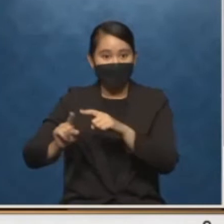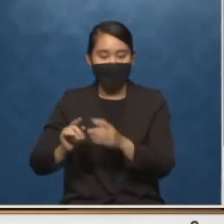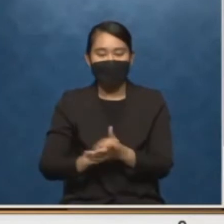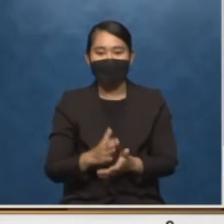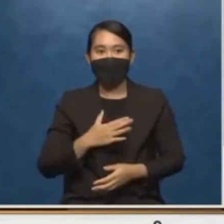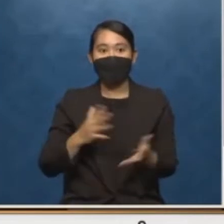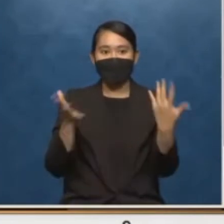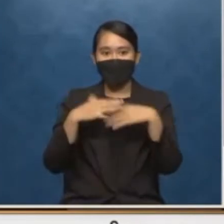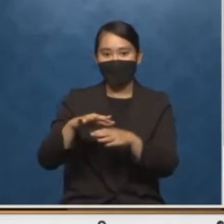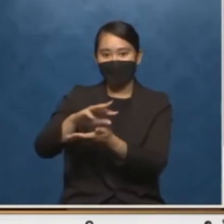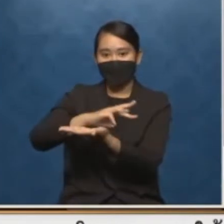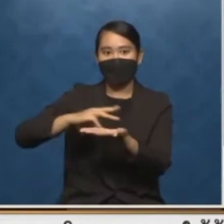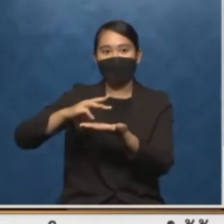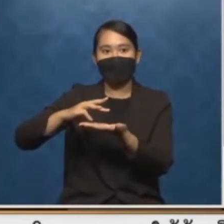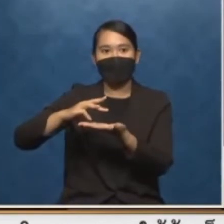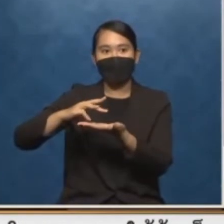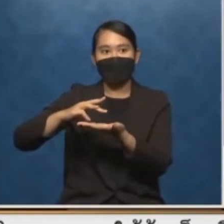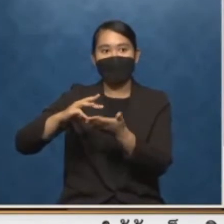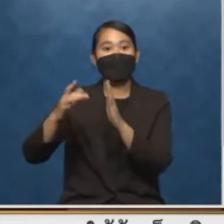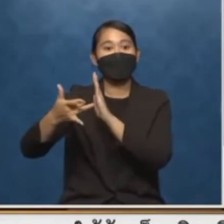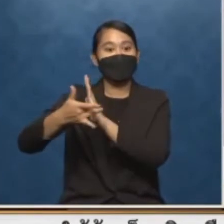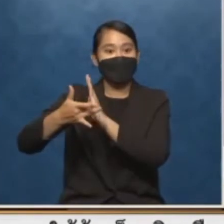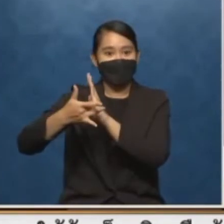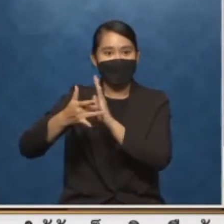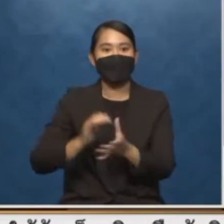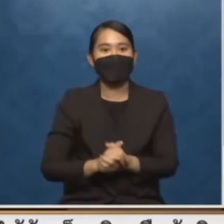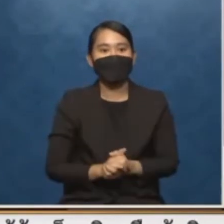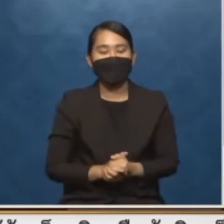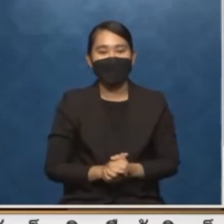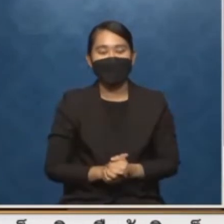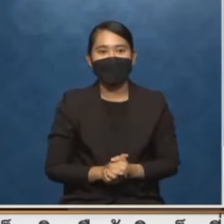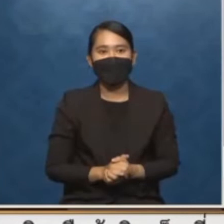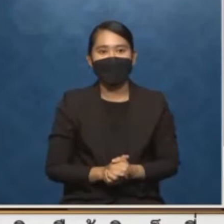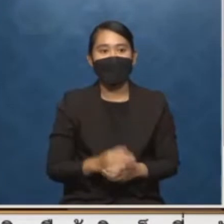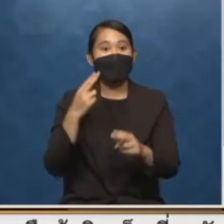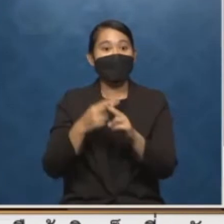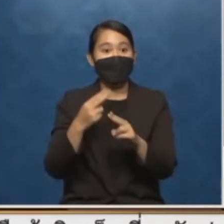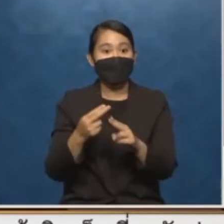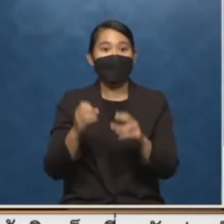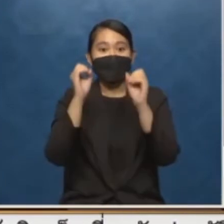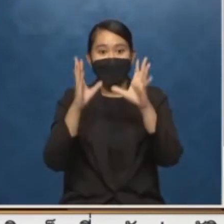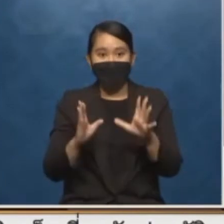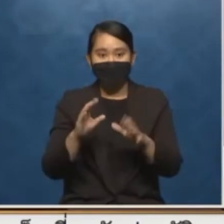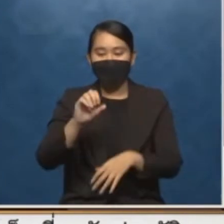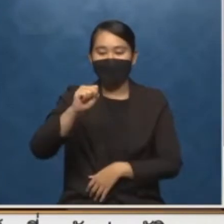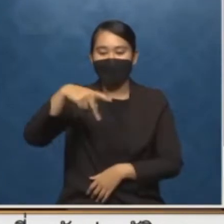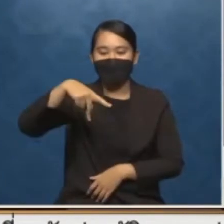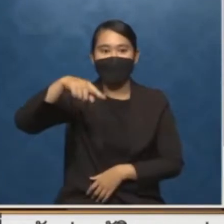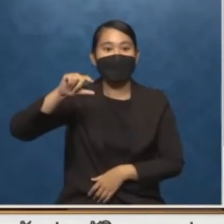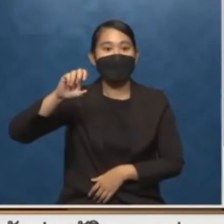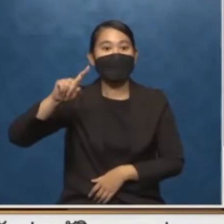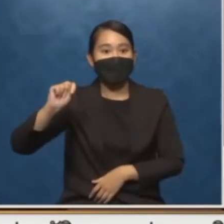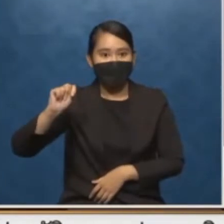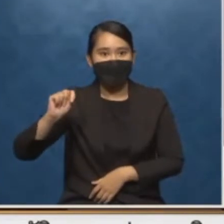วิทยาลัยเทคนิคซึ่งเป็นวิทยาลัยแม่นี่ท่านอาจารย์สถิตสำราญสุขผอ.ได้เตรียมเอกสารท่